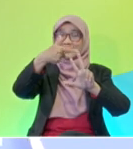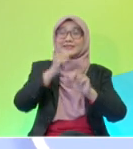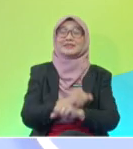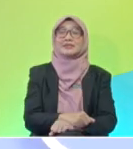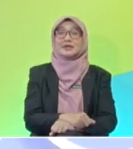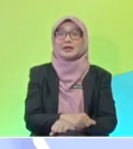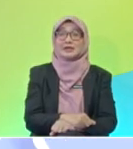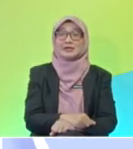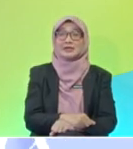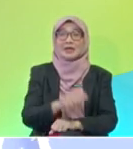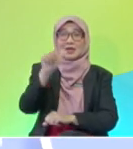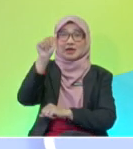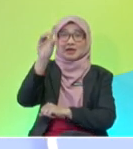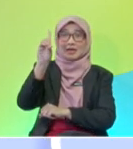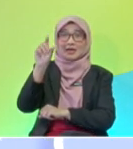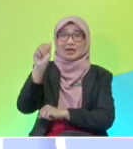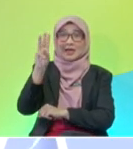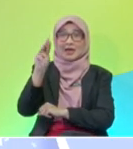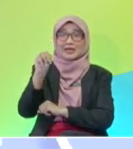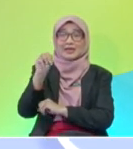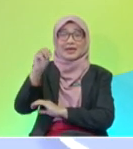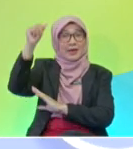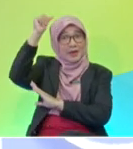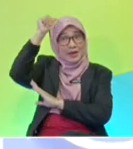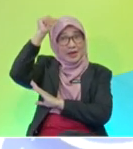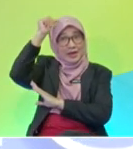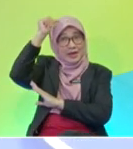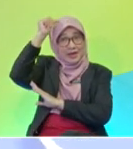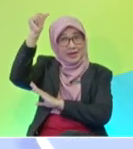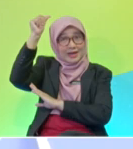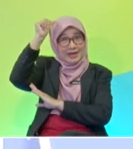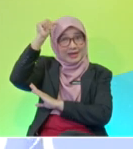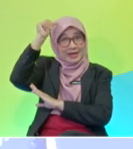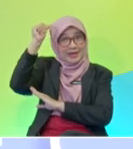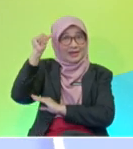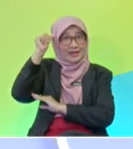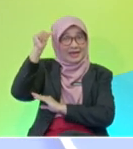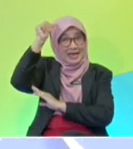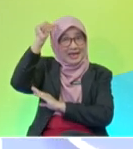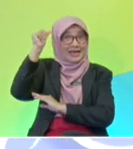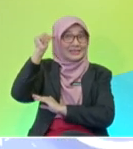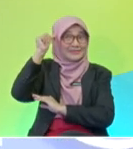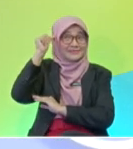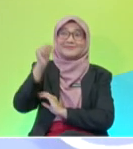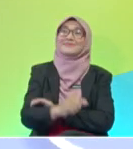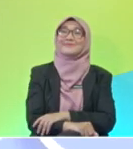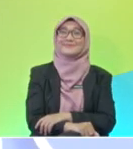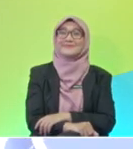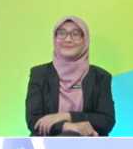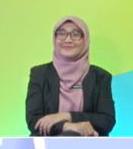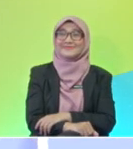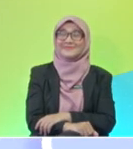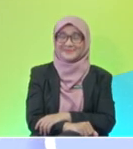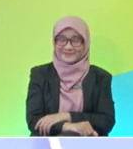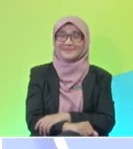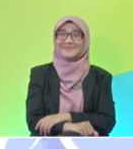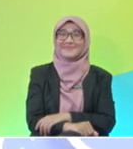adik Adam Fakri bin Abdul Fattah dari sk Selayang Prima Gombak Hai Adik Adam segak